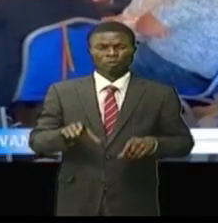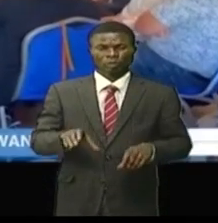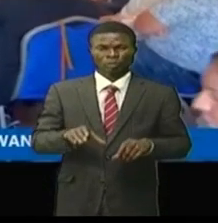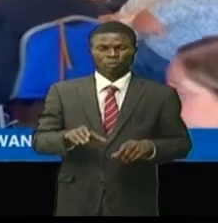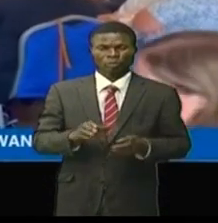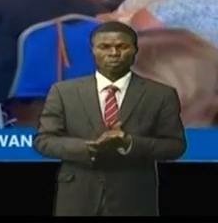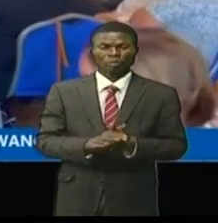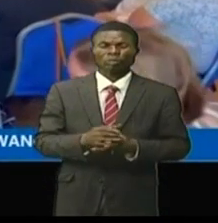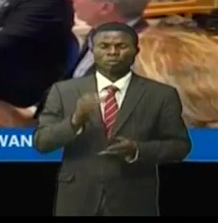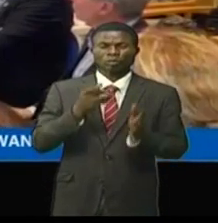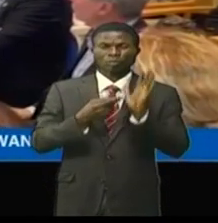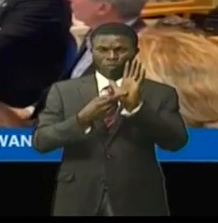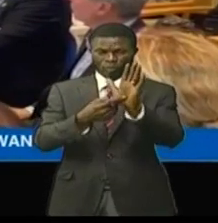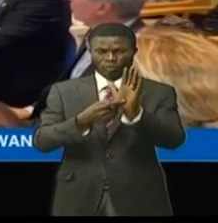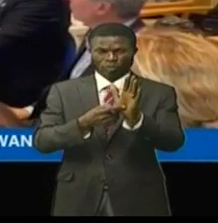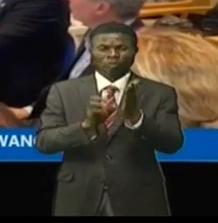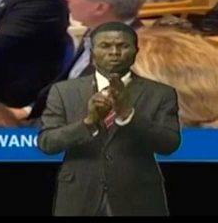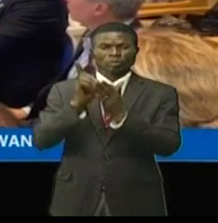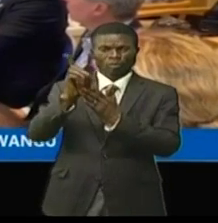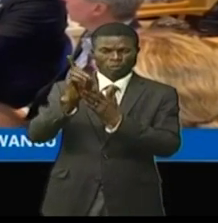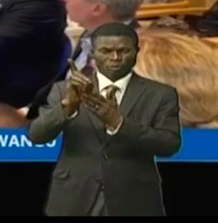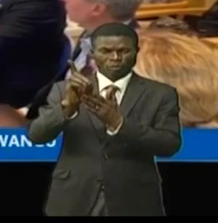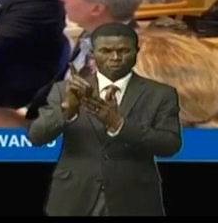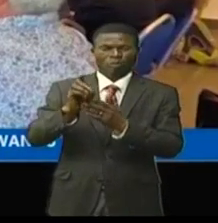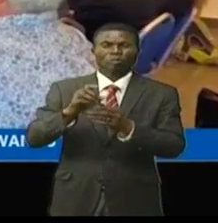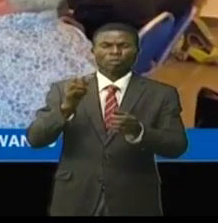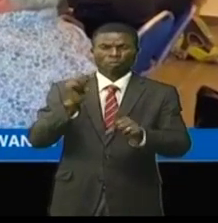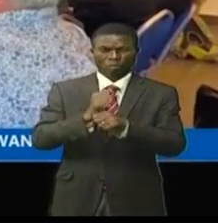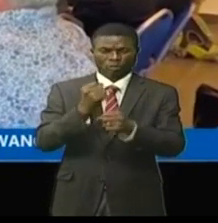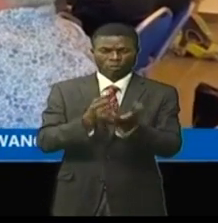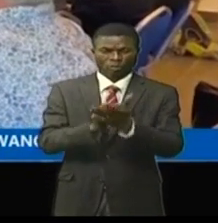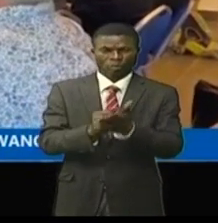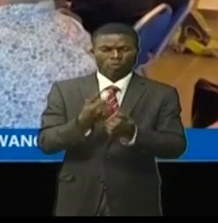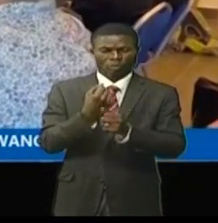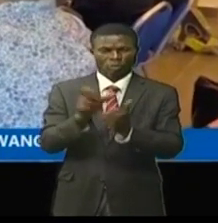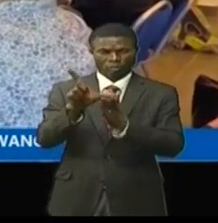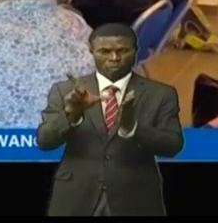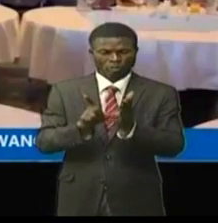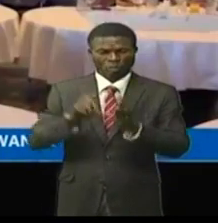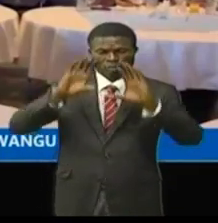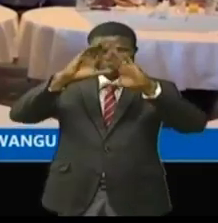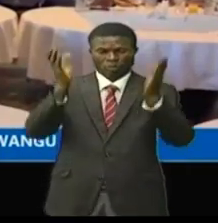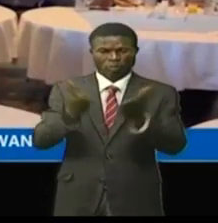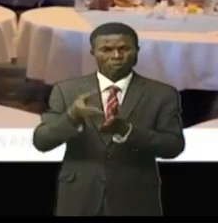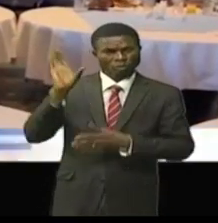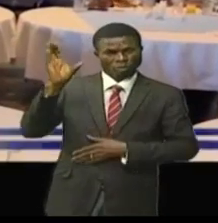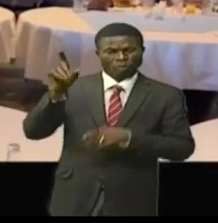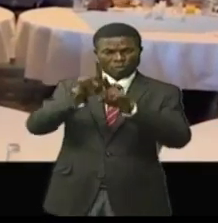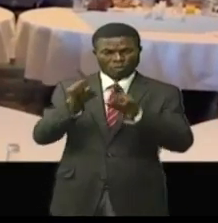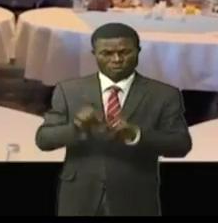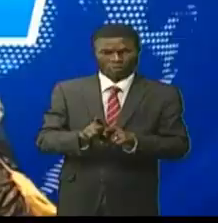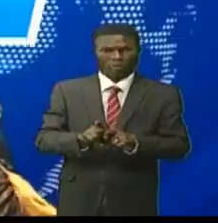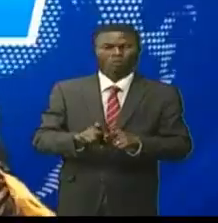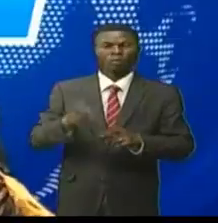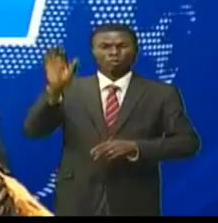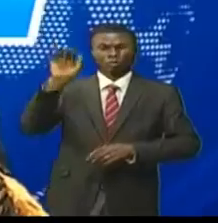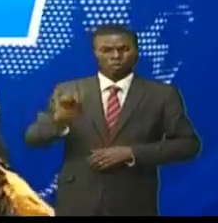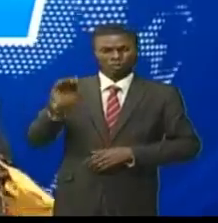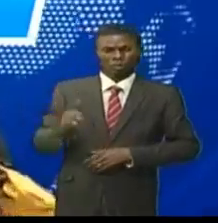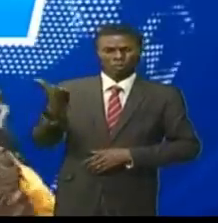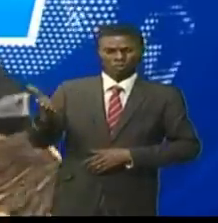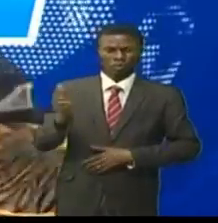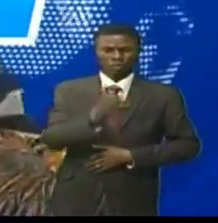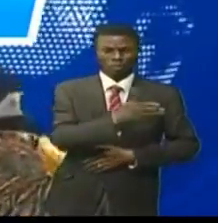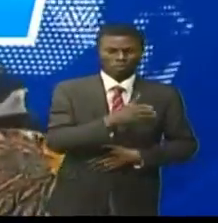parfaite illustration du développement sobre en carbone dans les restes des droits des communautés locales et peuples autochtones.